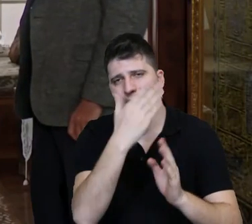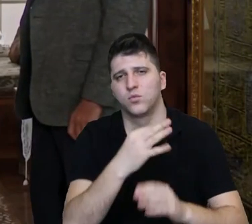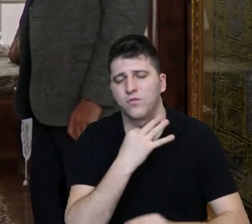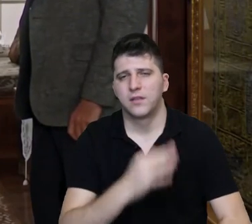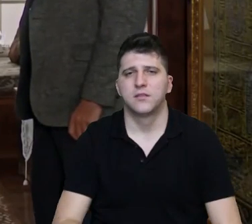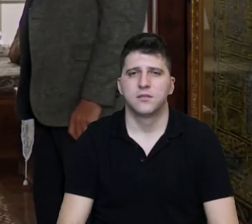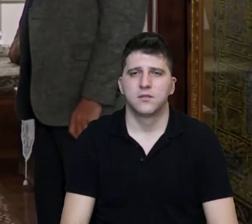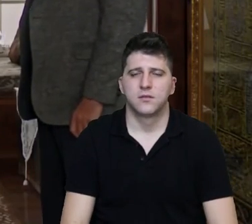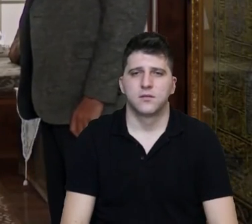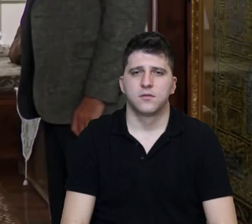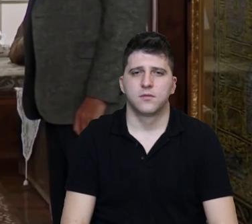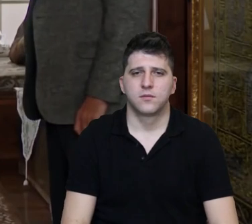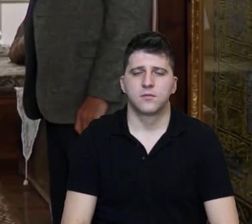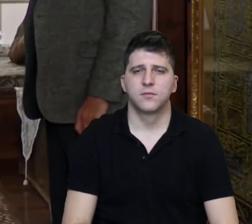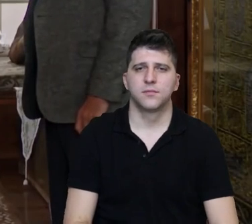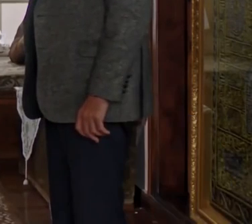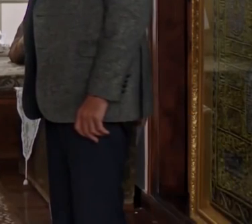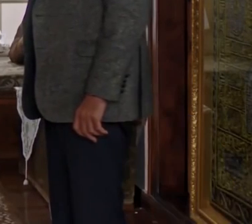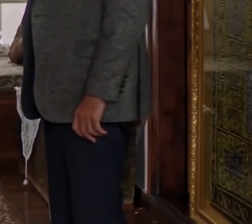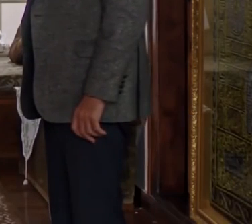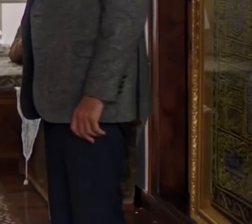geride duran Çiğdem başıyla onayladı.